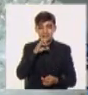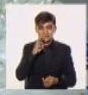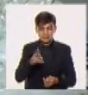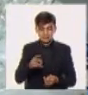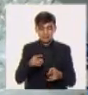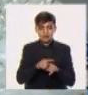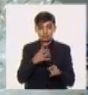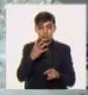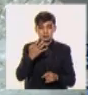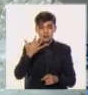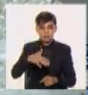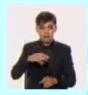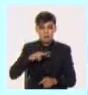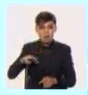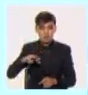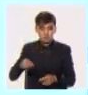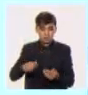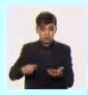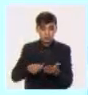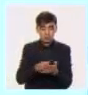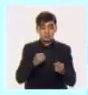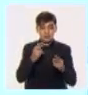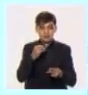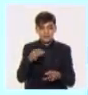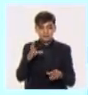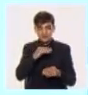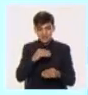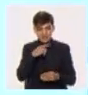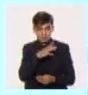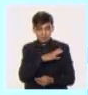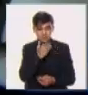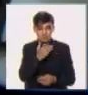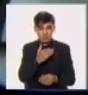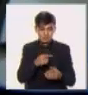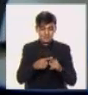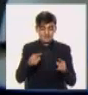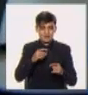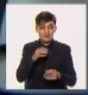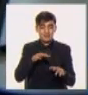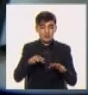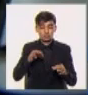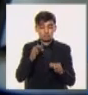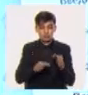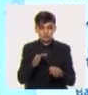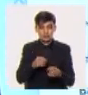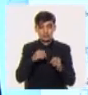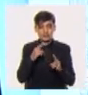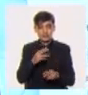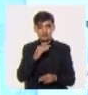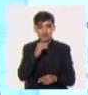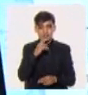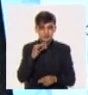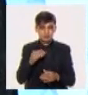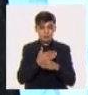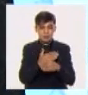это 450 миллионов тенге. Теперь вся ее надежда, что на это дело обратит внимание председатель Верховного суда Жаки Пасанов и